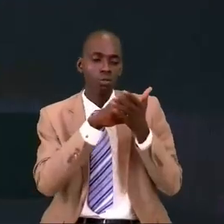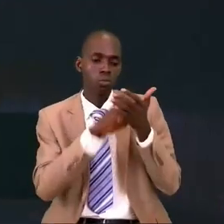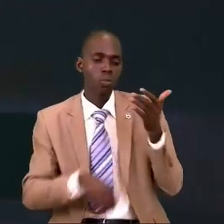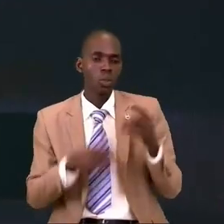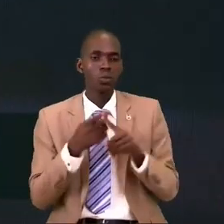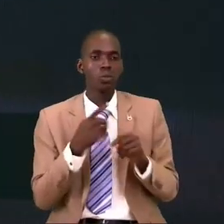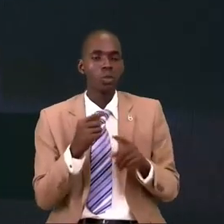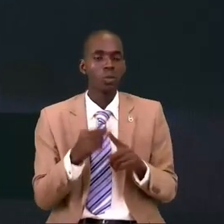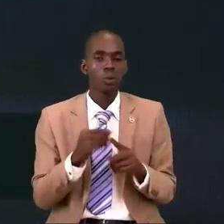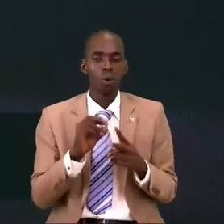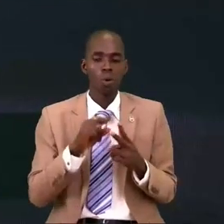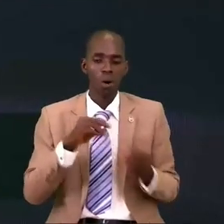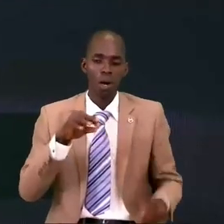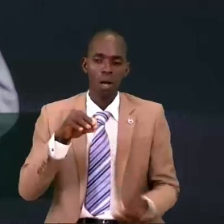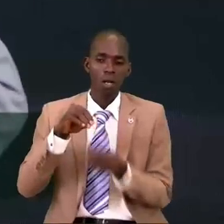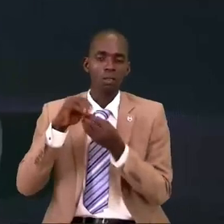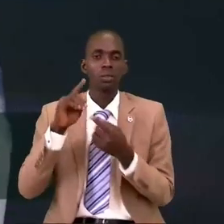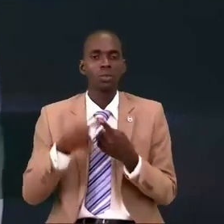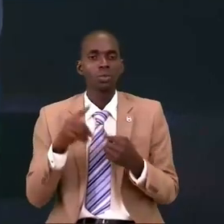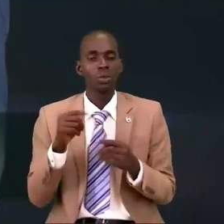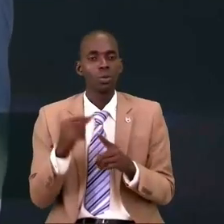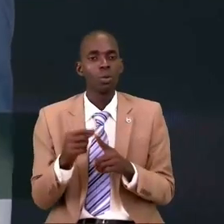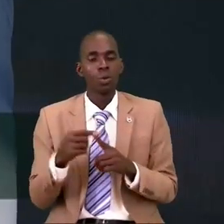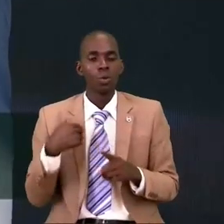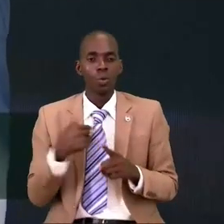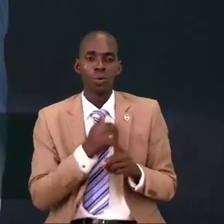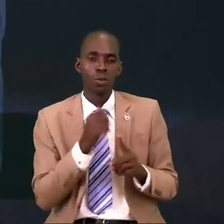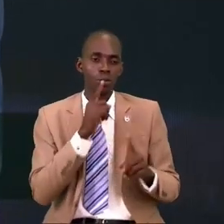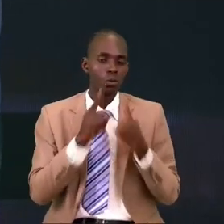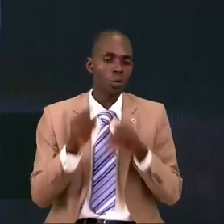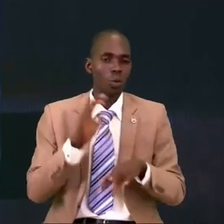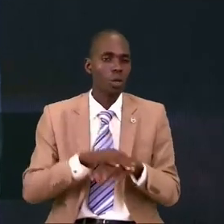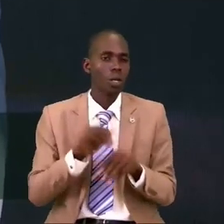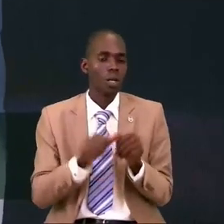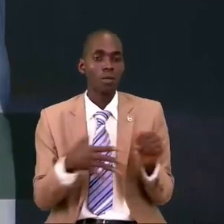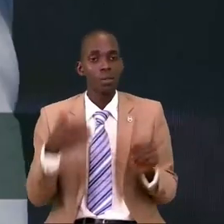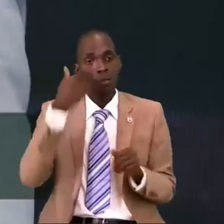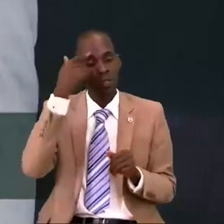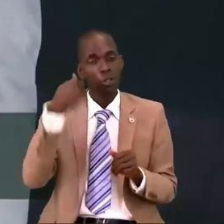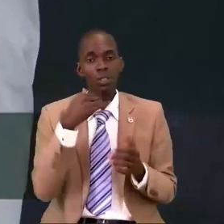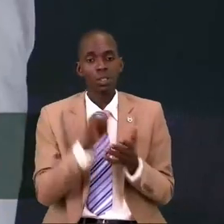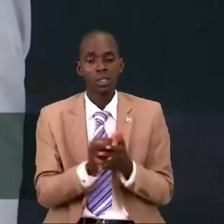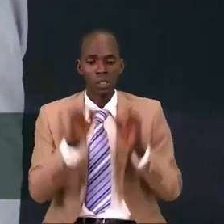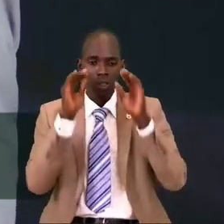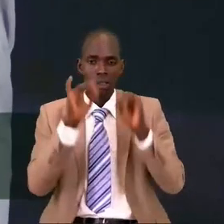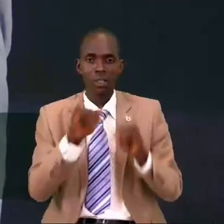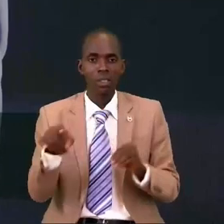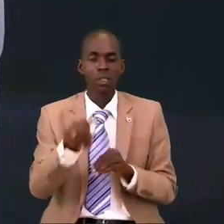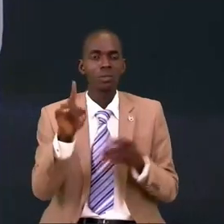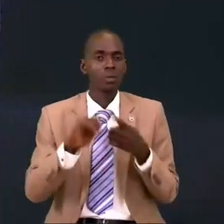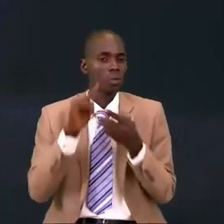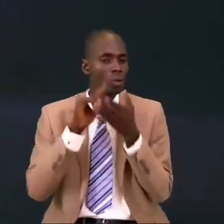de tout parce qu'il dit et enseignez-leur à observer tout ce que je vous ai prescrit. Et